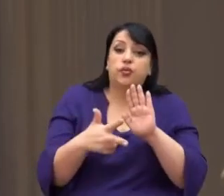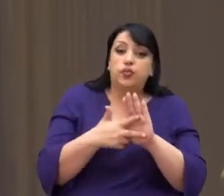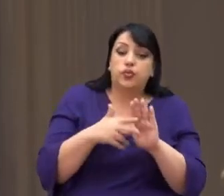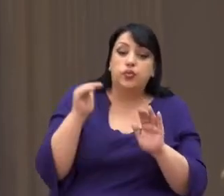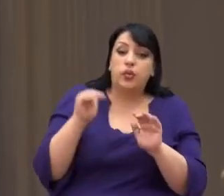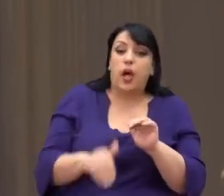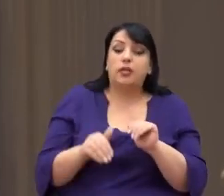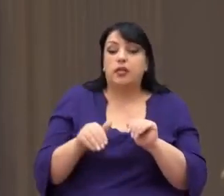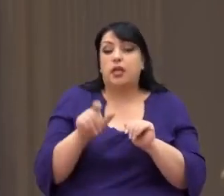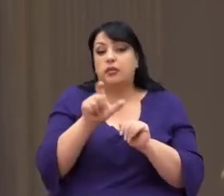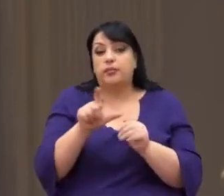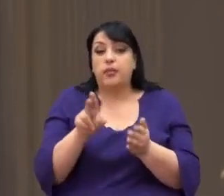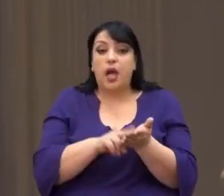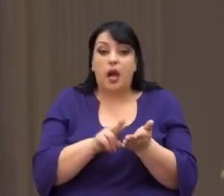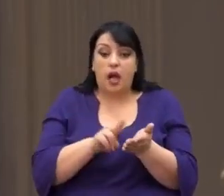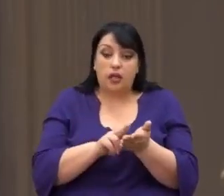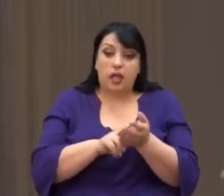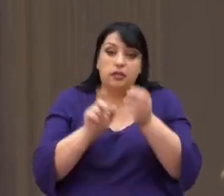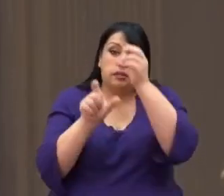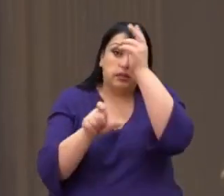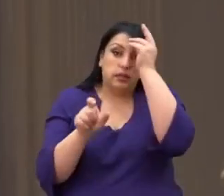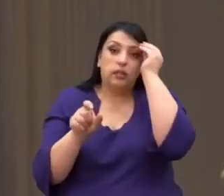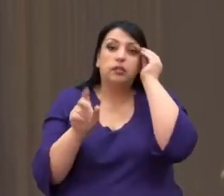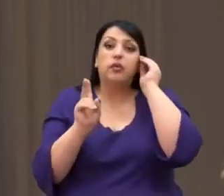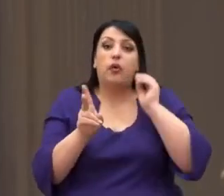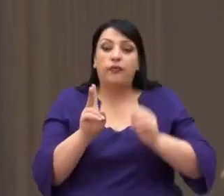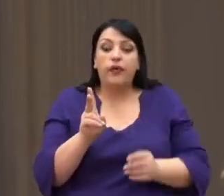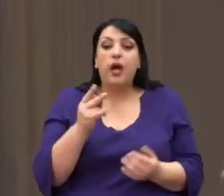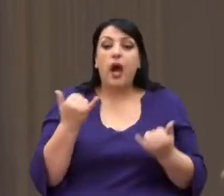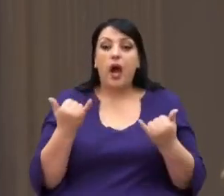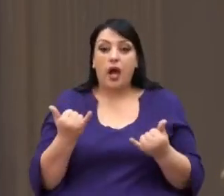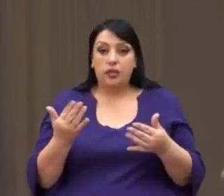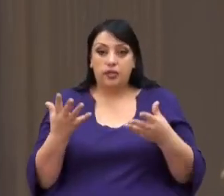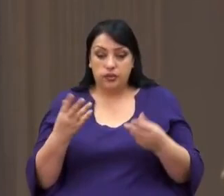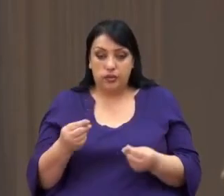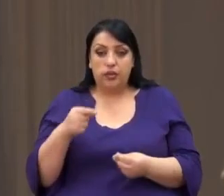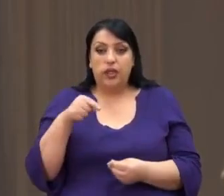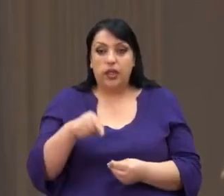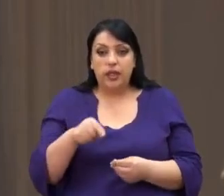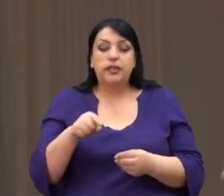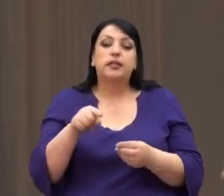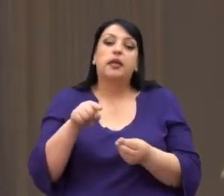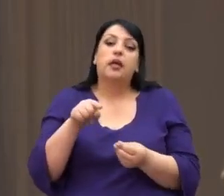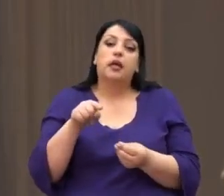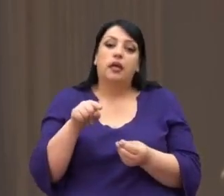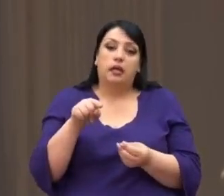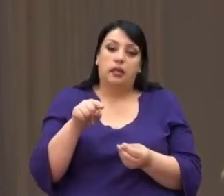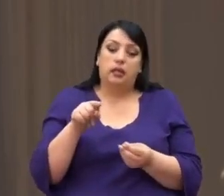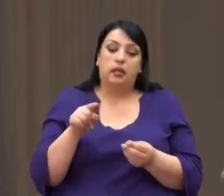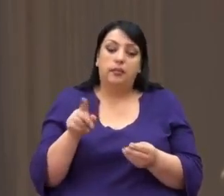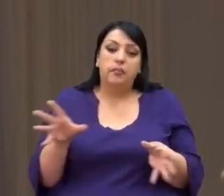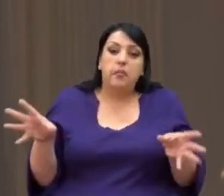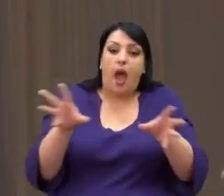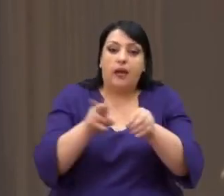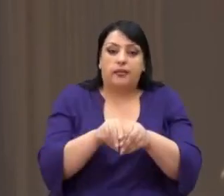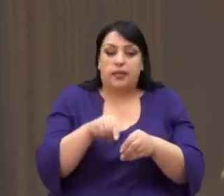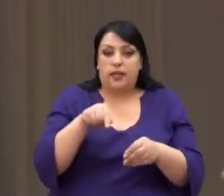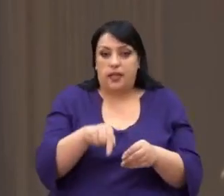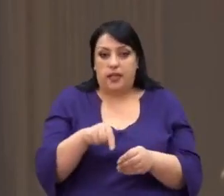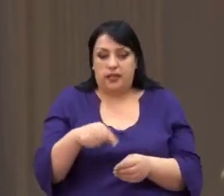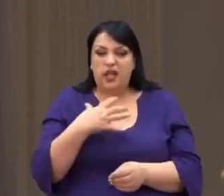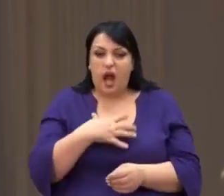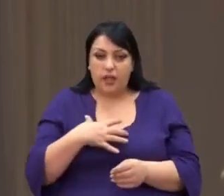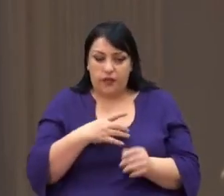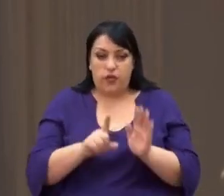58,000-ից ավելի քաղաքացիներին, ովքեր որ այս նախաձեռնությանը միացել են։ Երկրորդ կարևոր արձանագրումը նա